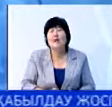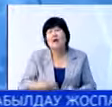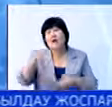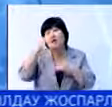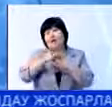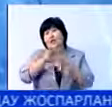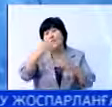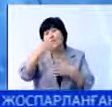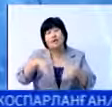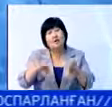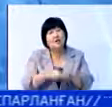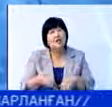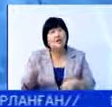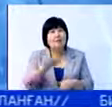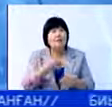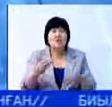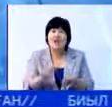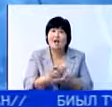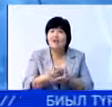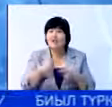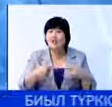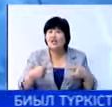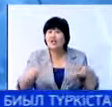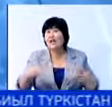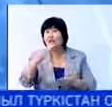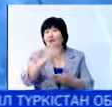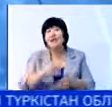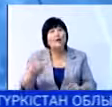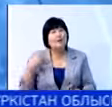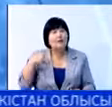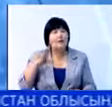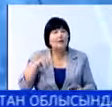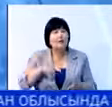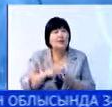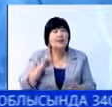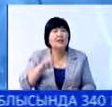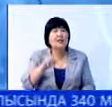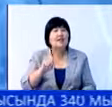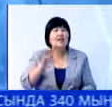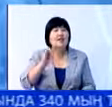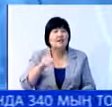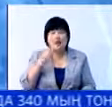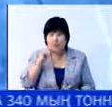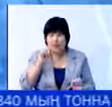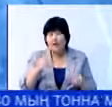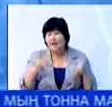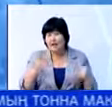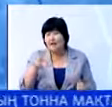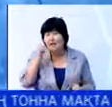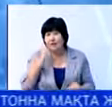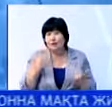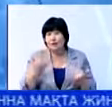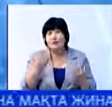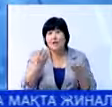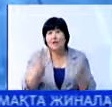Кешкі шығарылым реті осындай, біздің жаңалықтарымызды және басқа да бағдарламаларымызды қызылорда.tv.kz сайтымыздан көре аласыздар. Ал енді ертеңгі